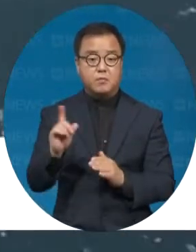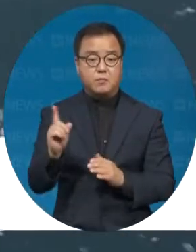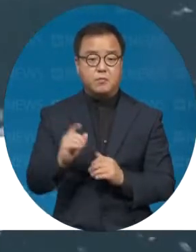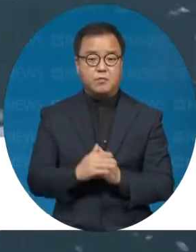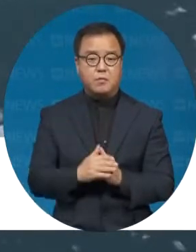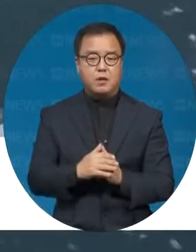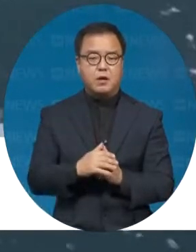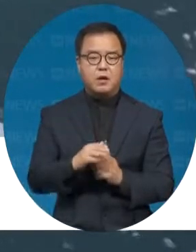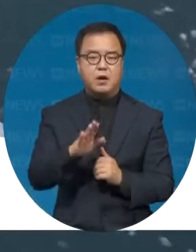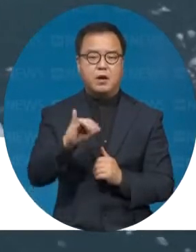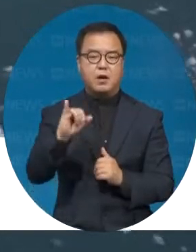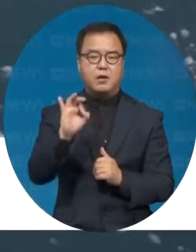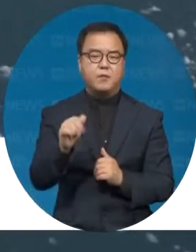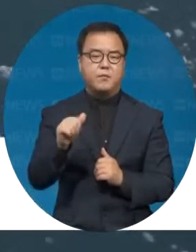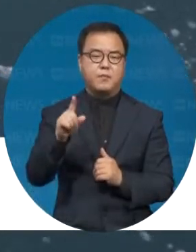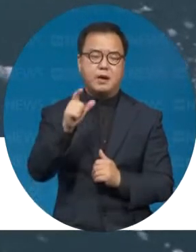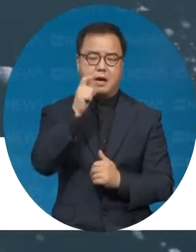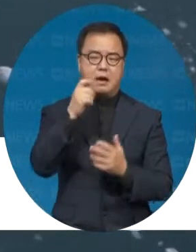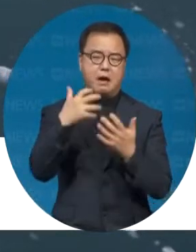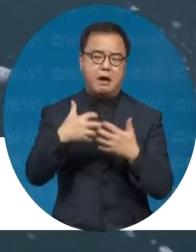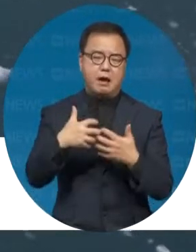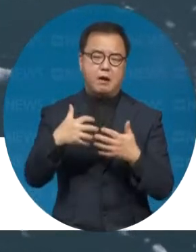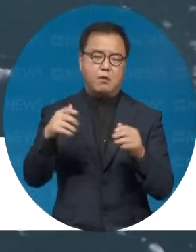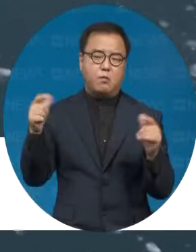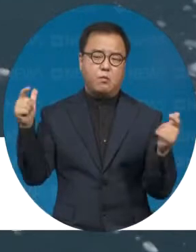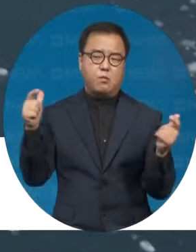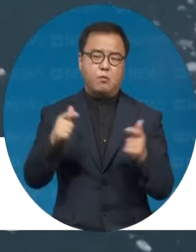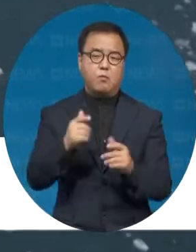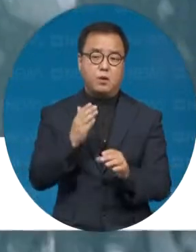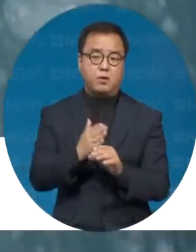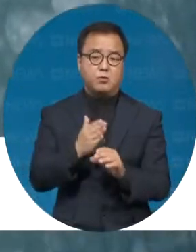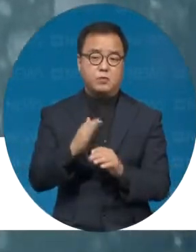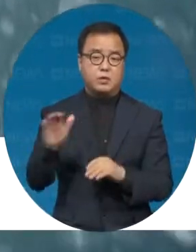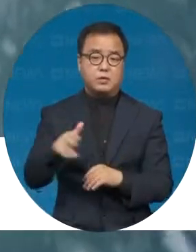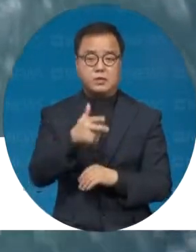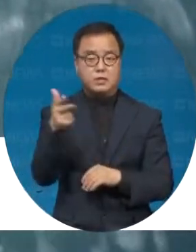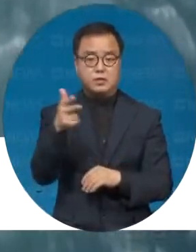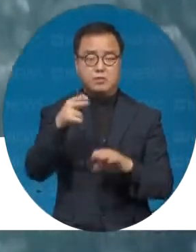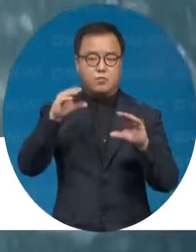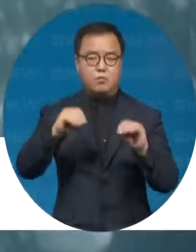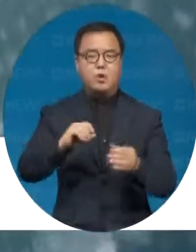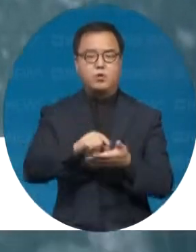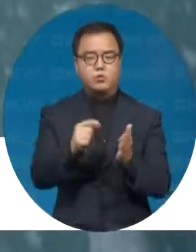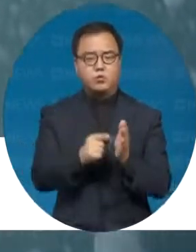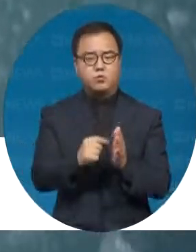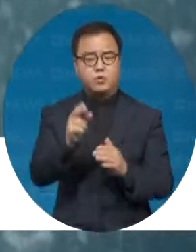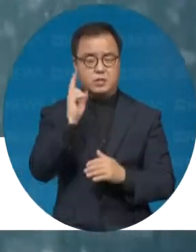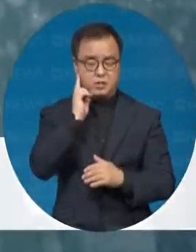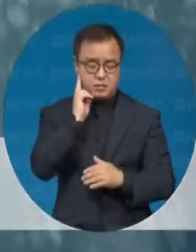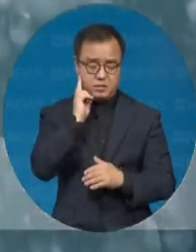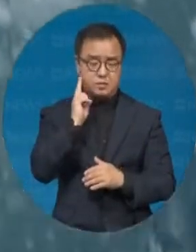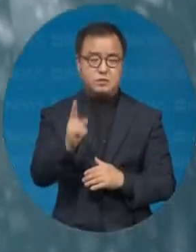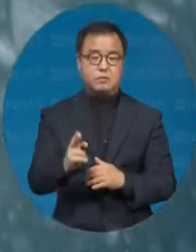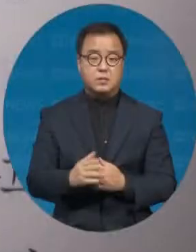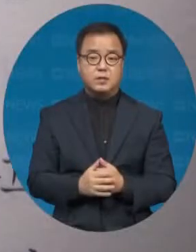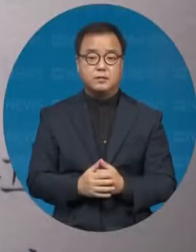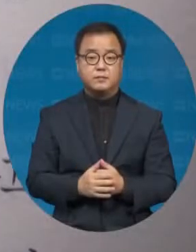이 빙하가 너무나 많이 무너져서 저희가 촬영을 중단해야 할 정도로 심각하게 빙하가 무너진 경우도